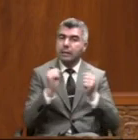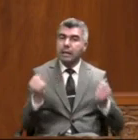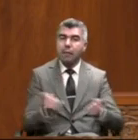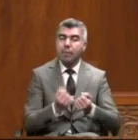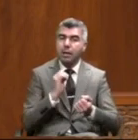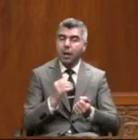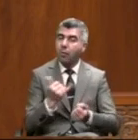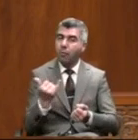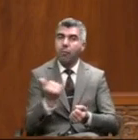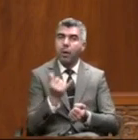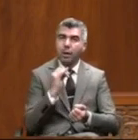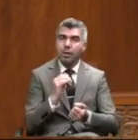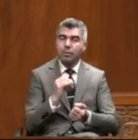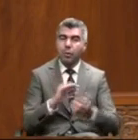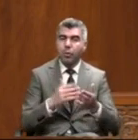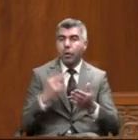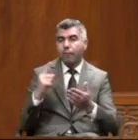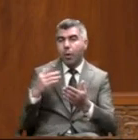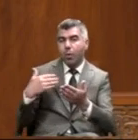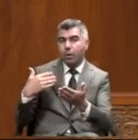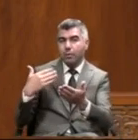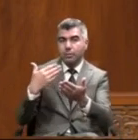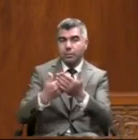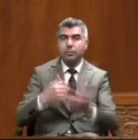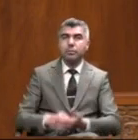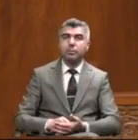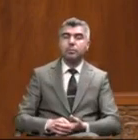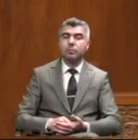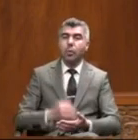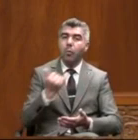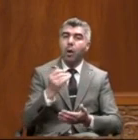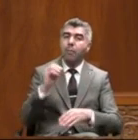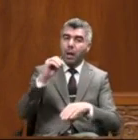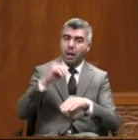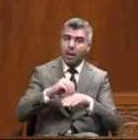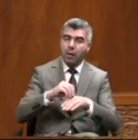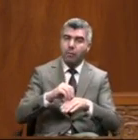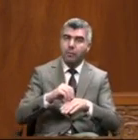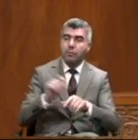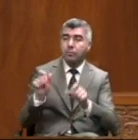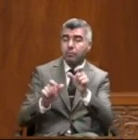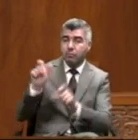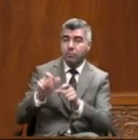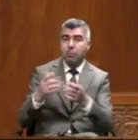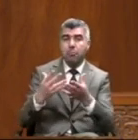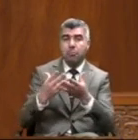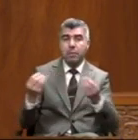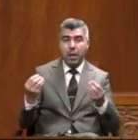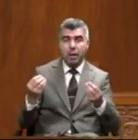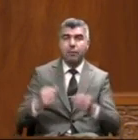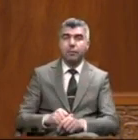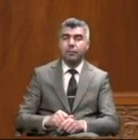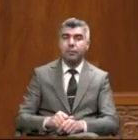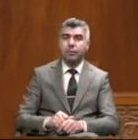تحدثت عنها منذ البدايه وتهم ايضا فئه عريضه او